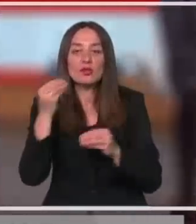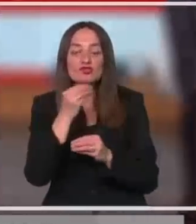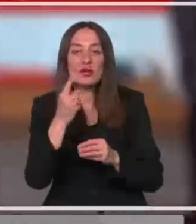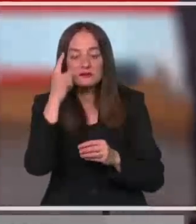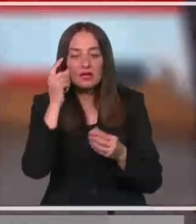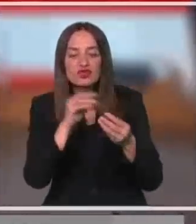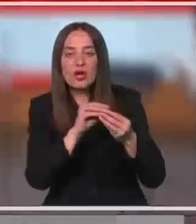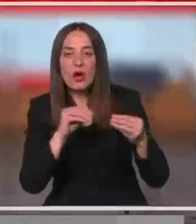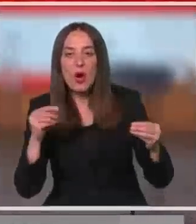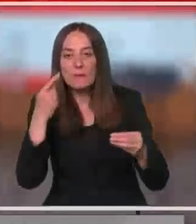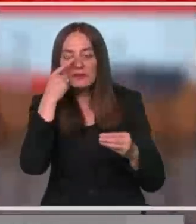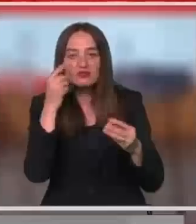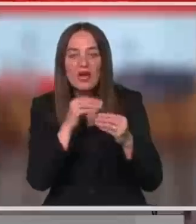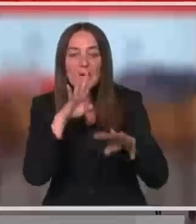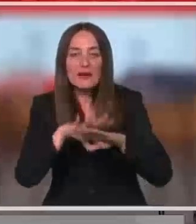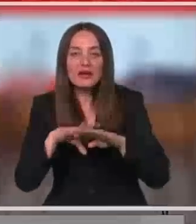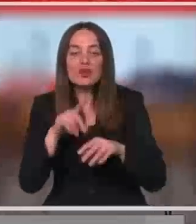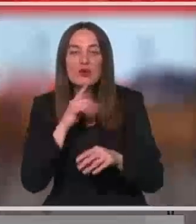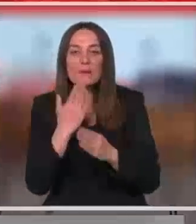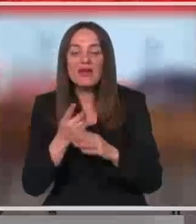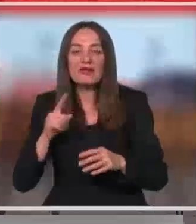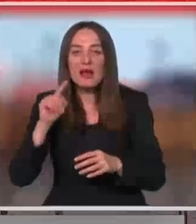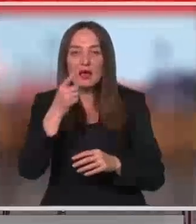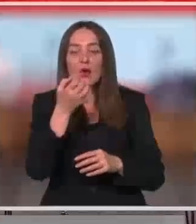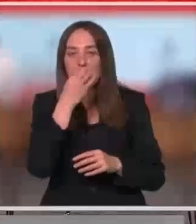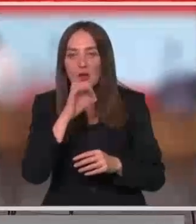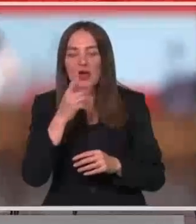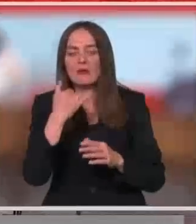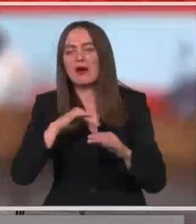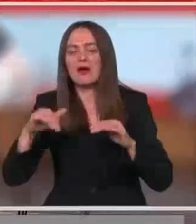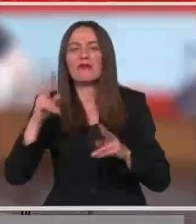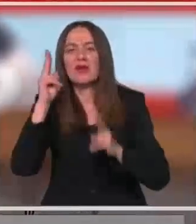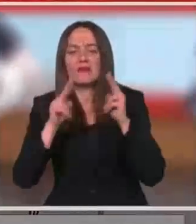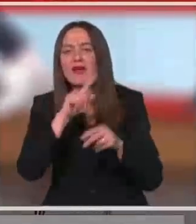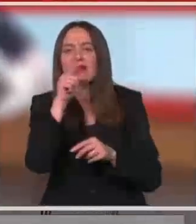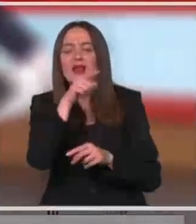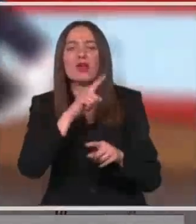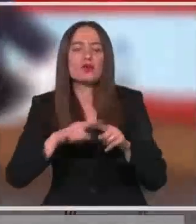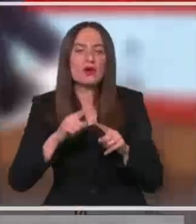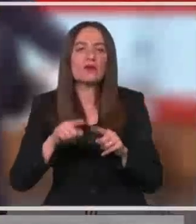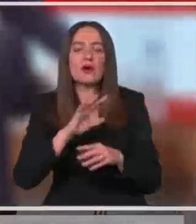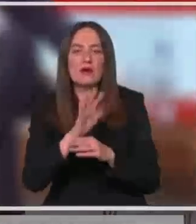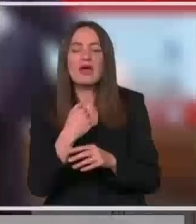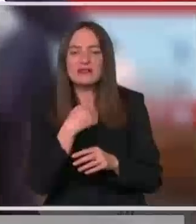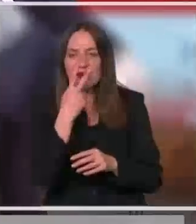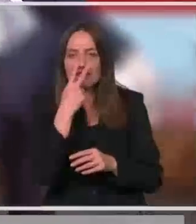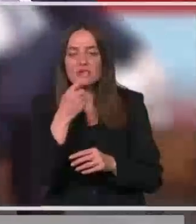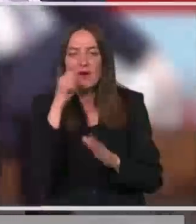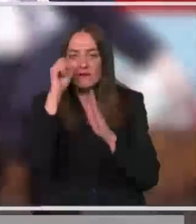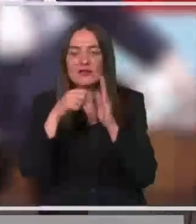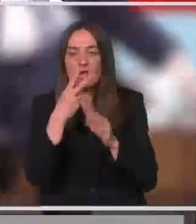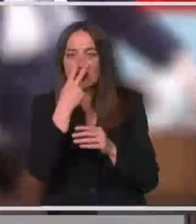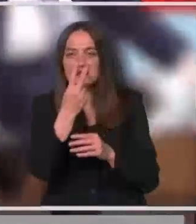optička vlakna, to znači dakle mreže koje će biti daleko, daleko bolje. Na stranu ova debata da li je to uzrokljenje. Vidio sam taj video